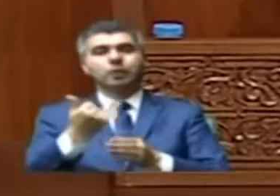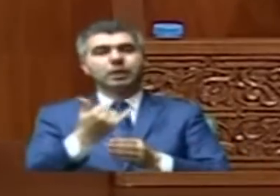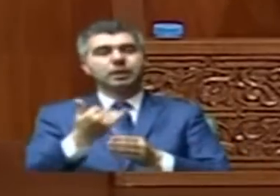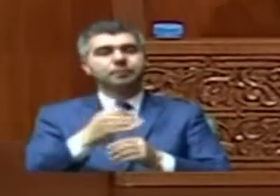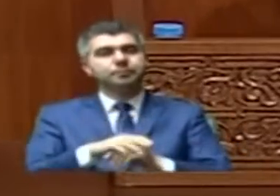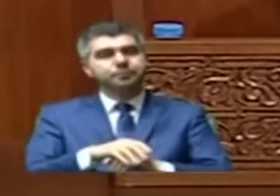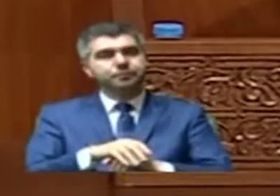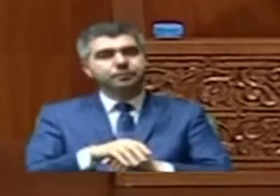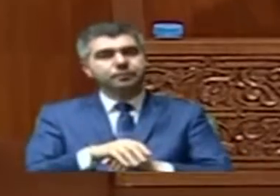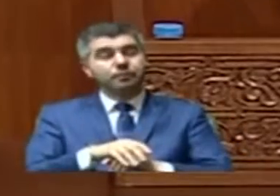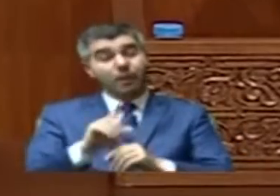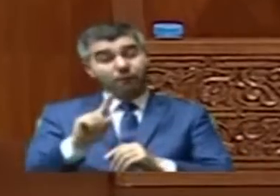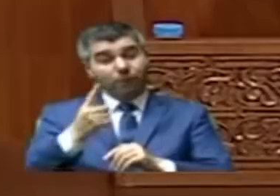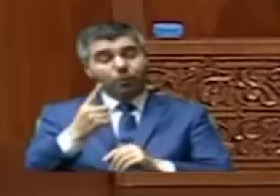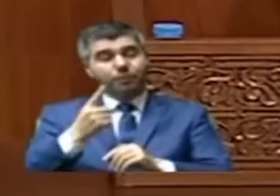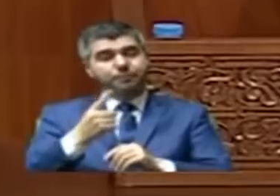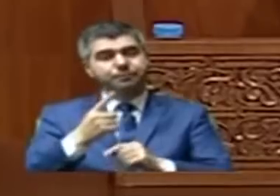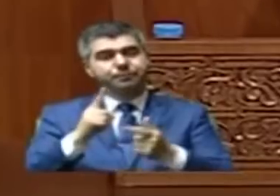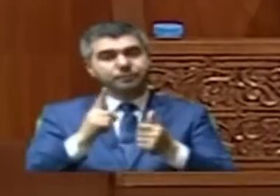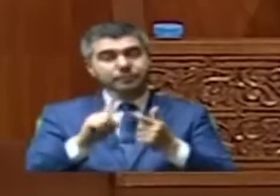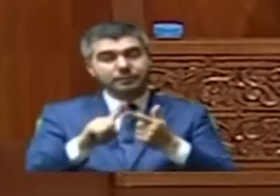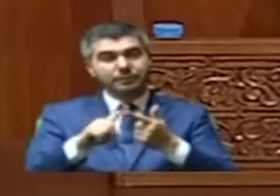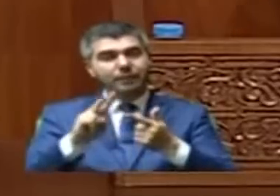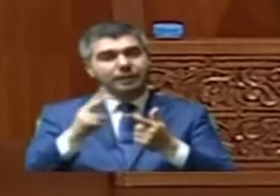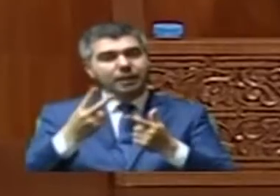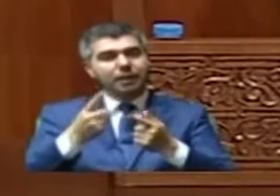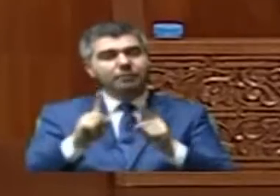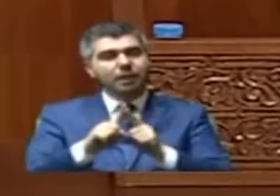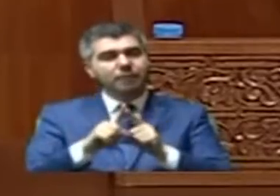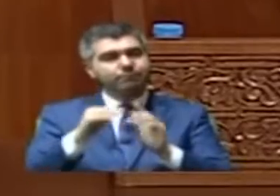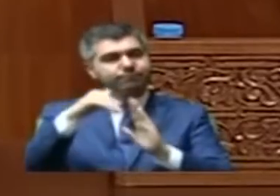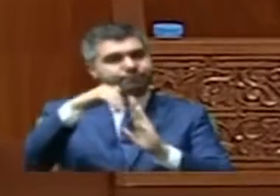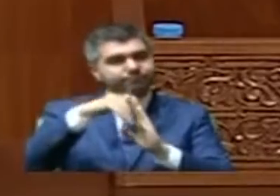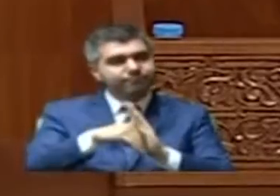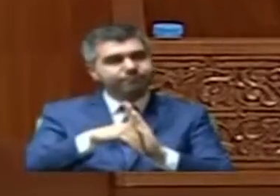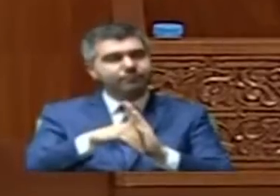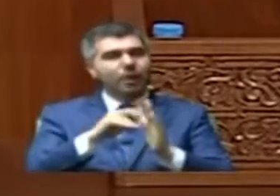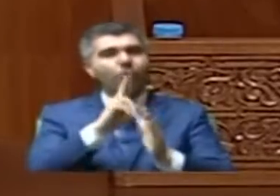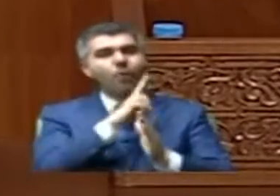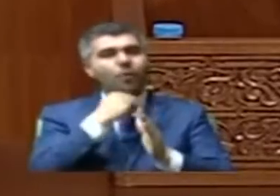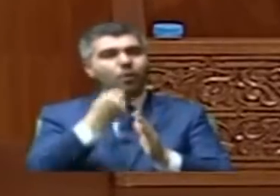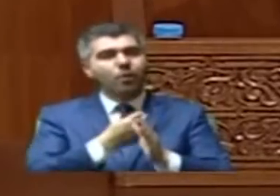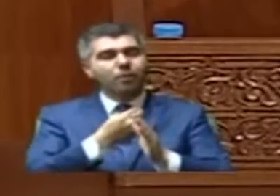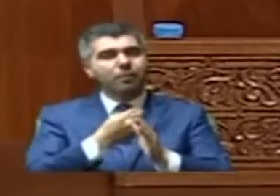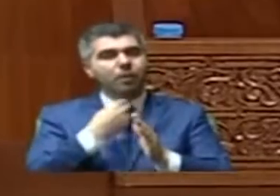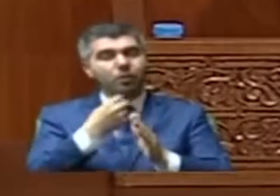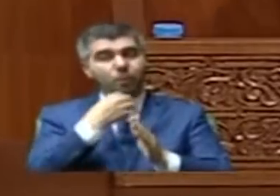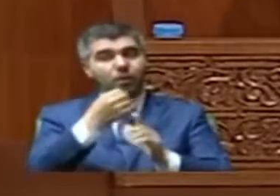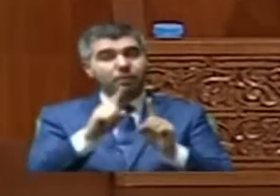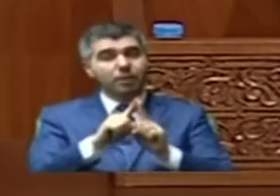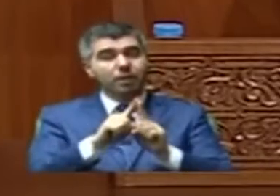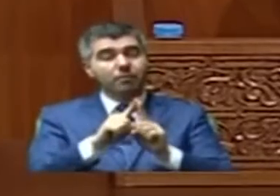في هاد الجانب. هذه النقطة الأولى. النقطة الثانية، أحد الإخوان هضر على إخفاق الحكومة. يلا 3 شهور باقي ما كملناش 100 يوم، غادي نكملوا نهار